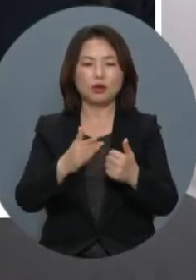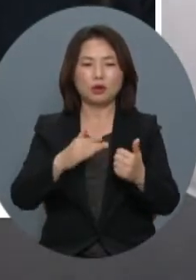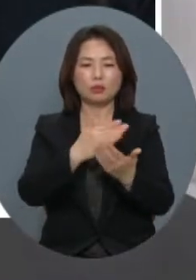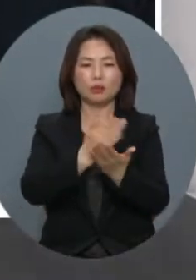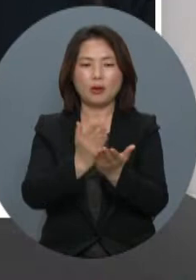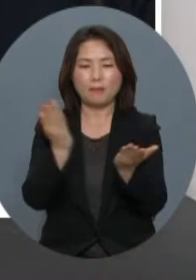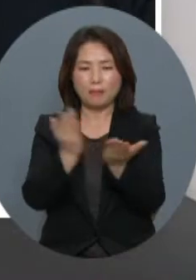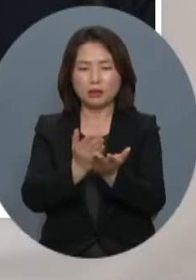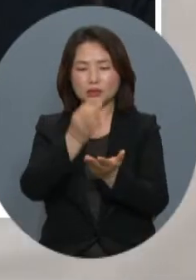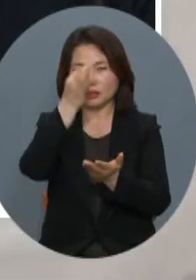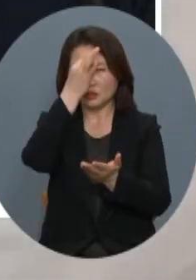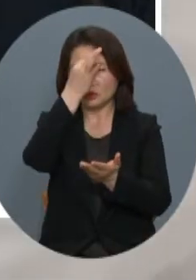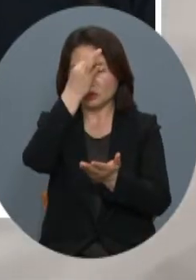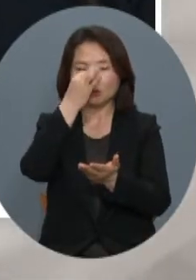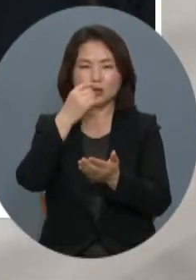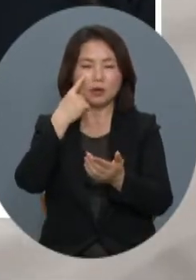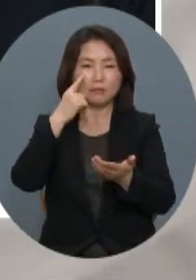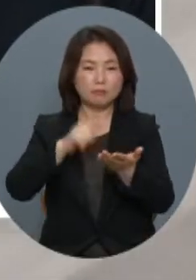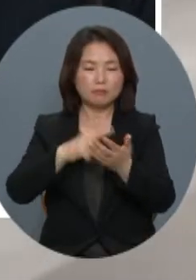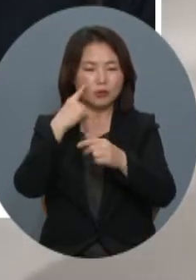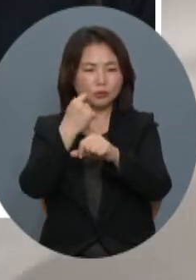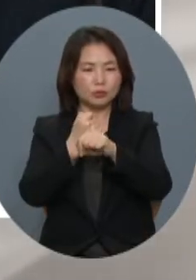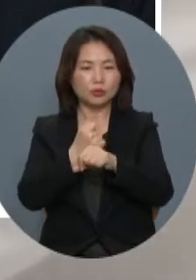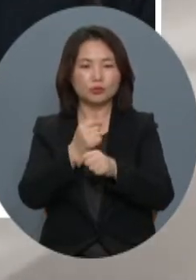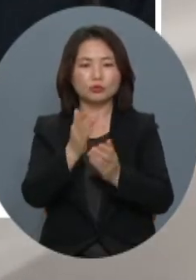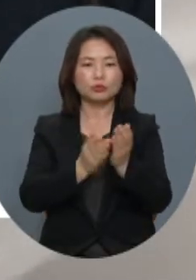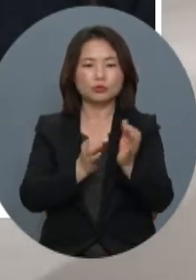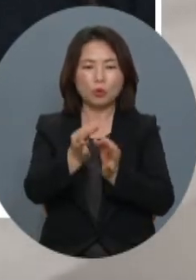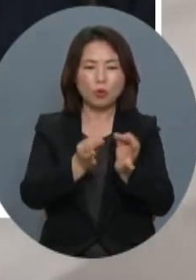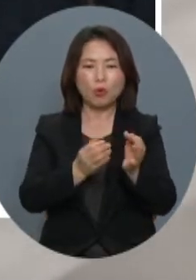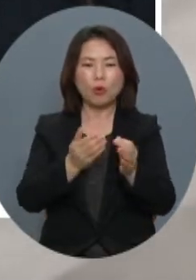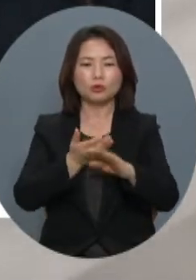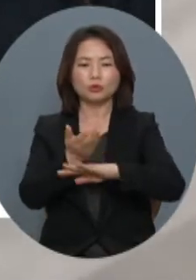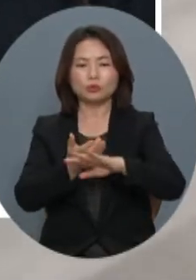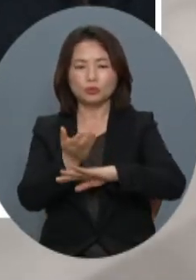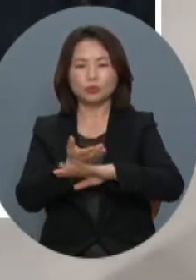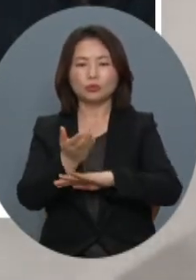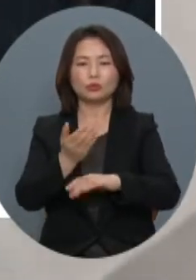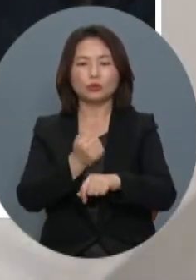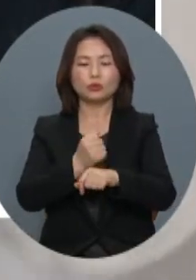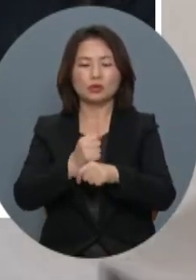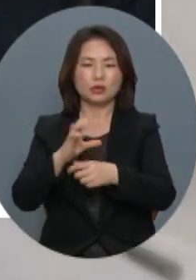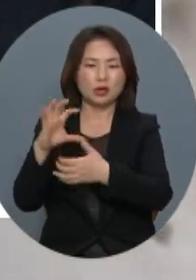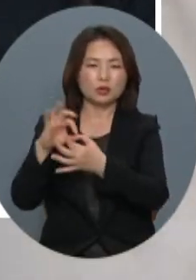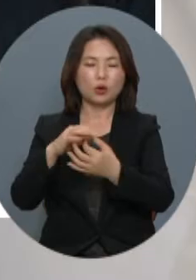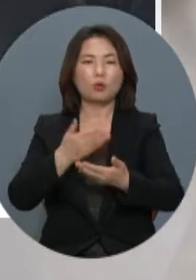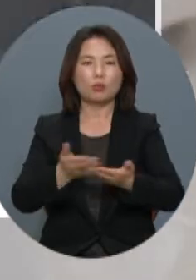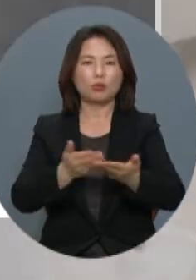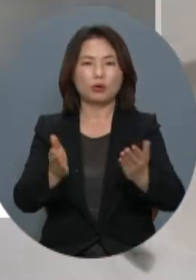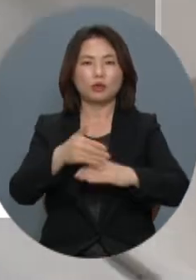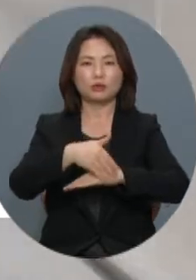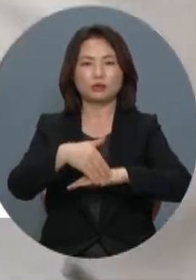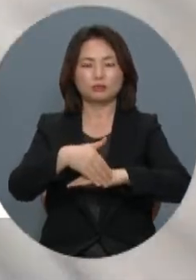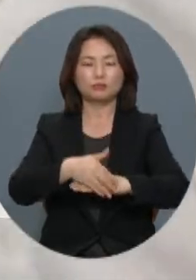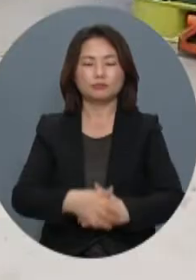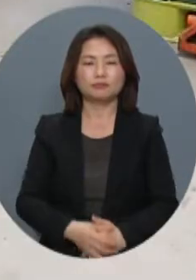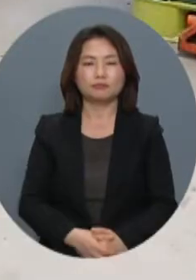선도 유지 기술을 개발해서 앞으로도 유통 그리고 수출 현장에 지속적으로 보급을 해나갈